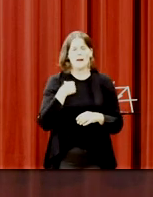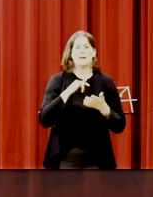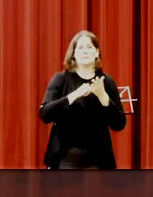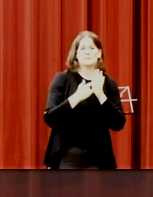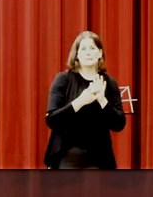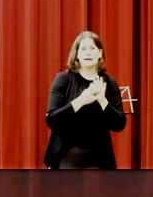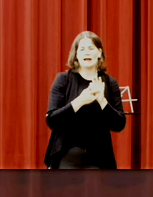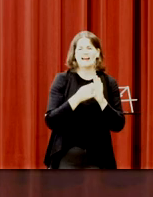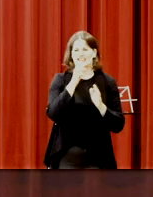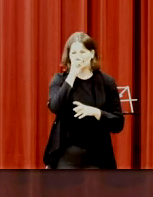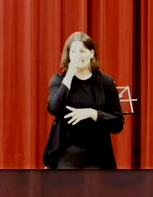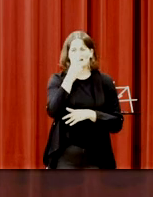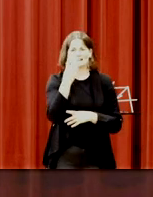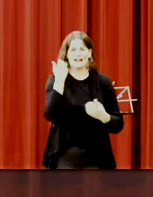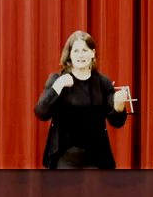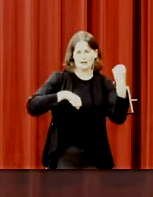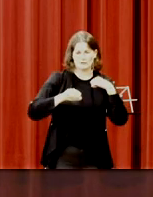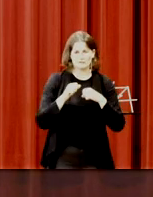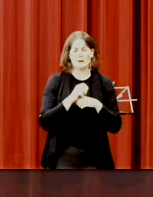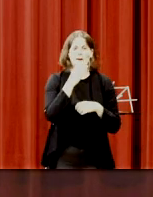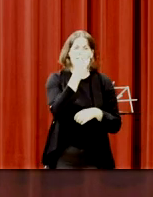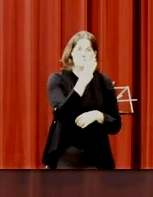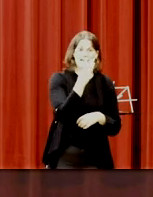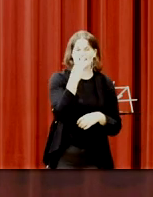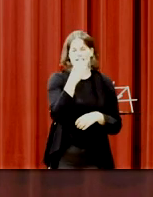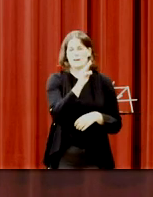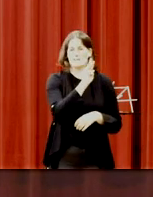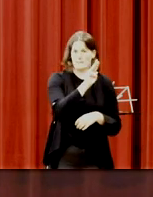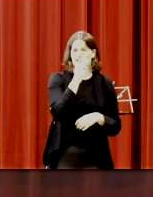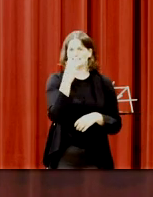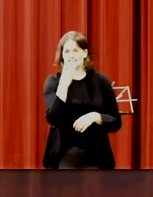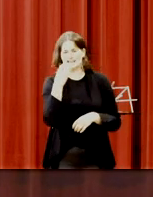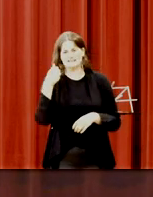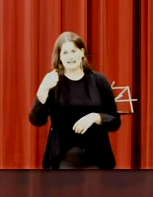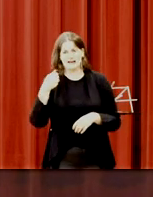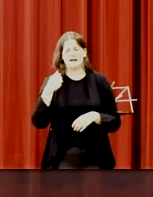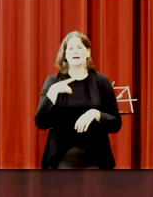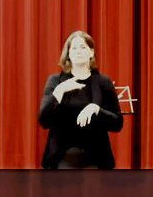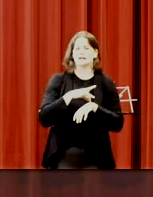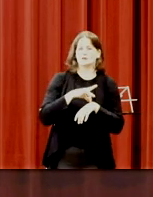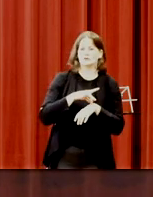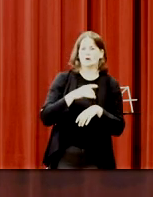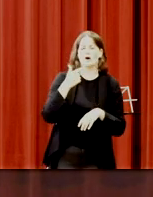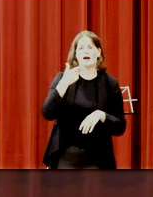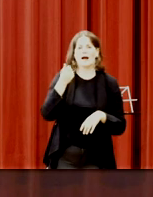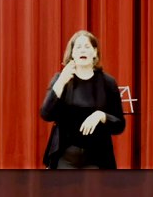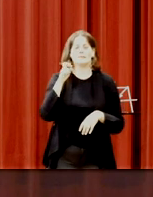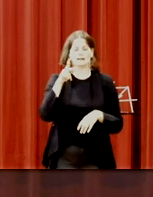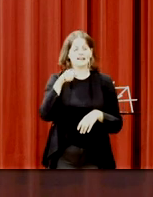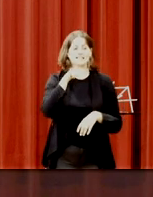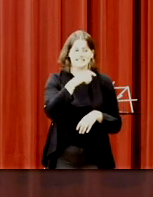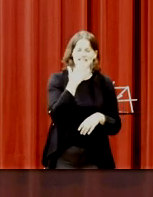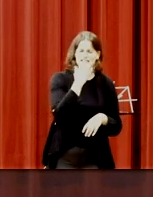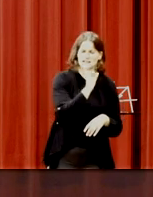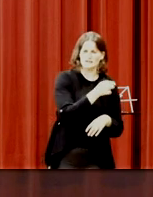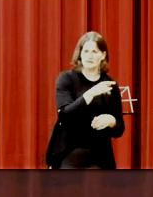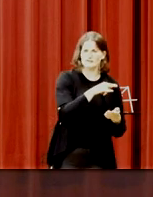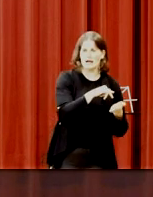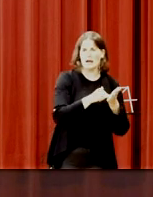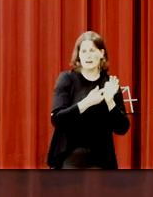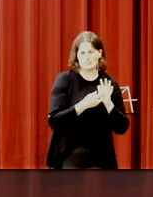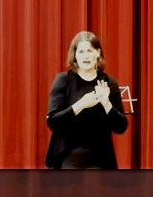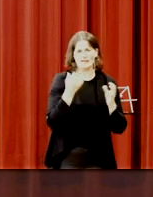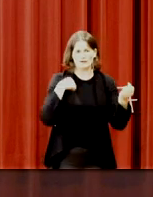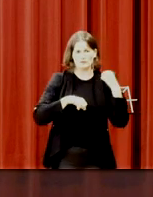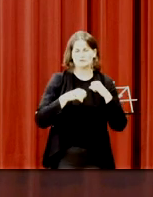d'actuacions? Sí, això és el pla d'actuacions. Doncs el P3A, com ens hi referirem en el successiu, en un sentit més ampli,